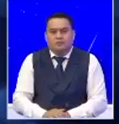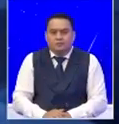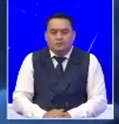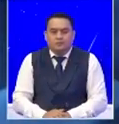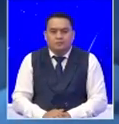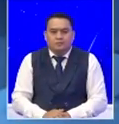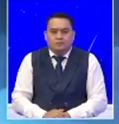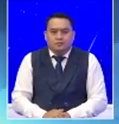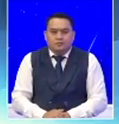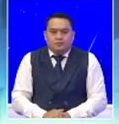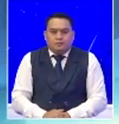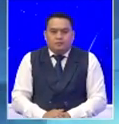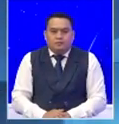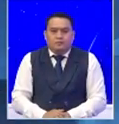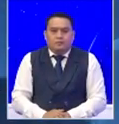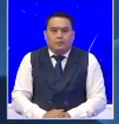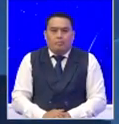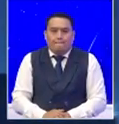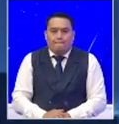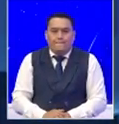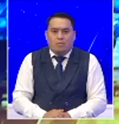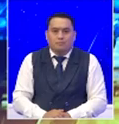Ануар Мангельдинов, Габит Кабдрахман, телеканал ЖТСУ.